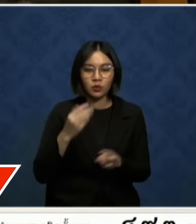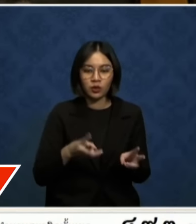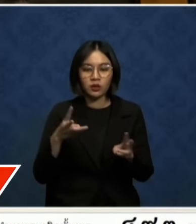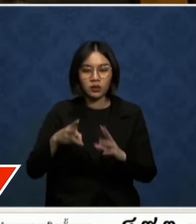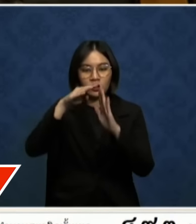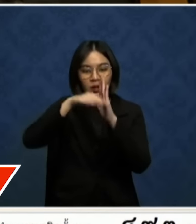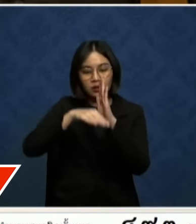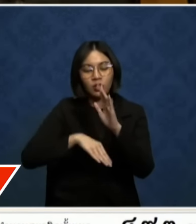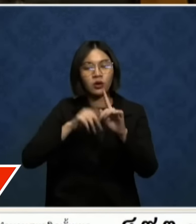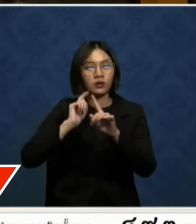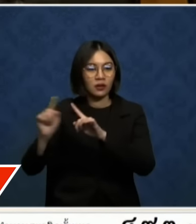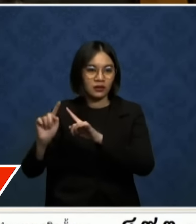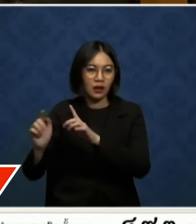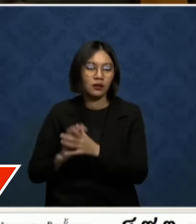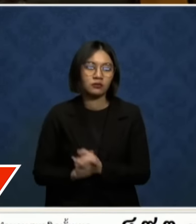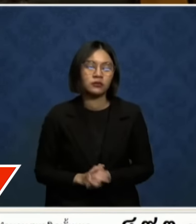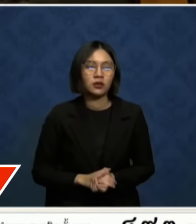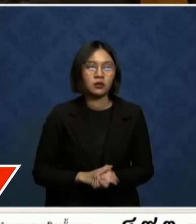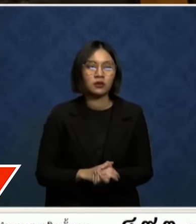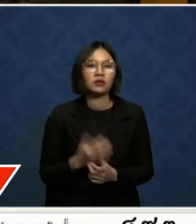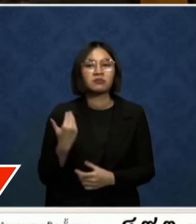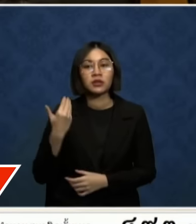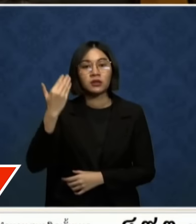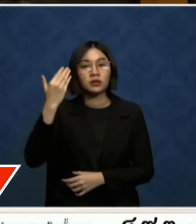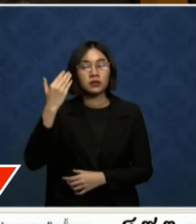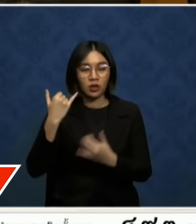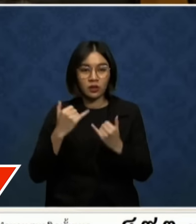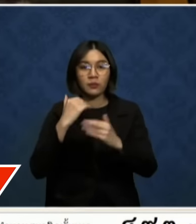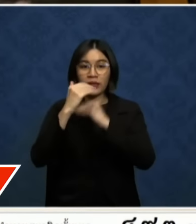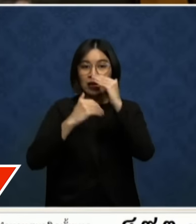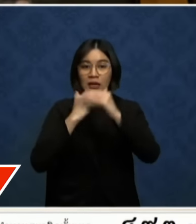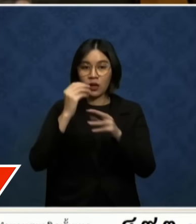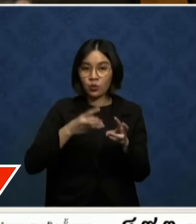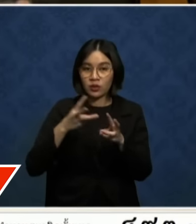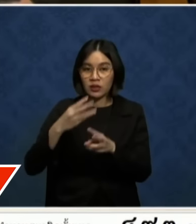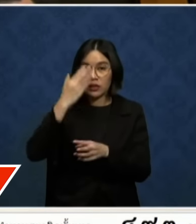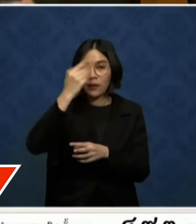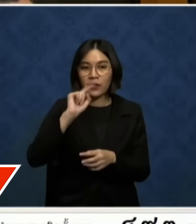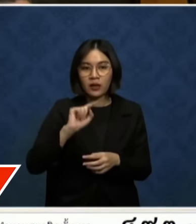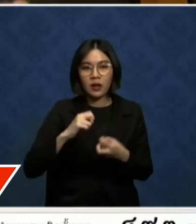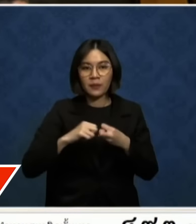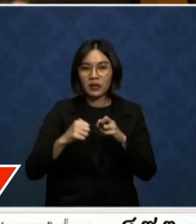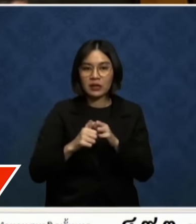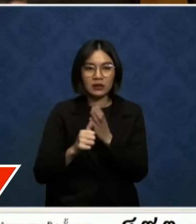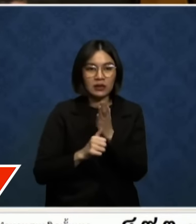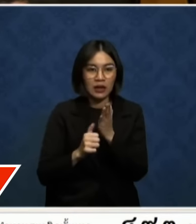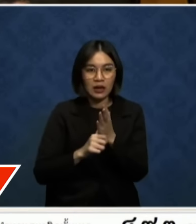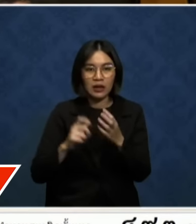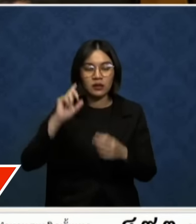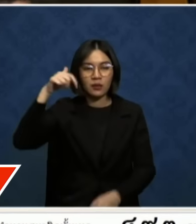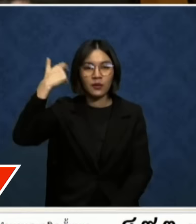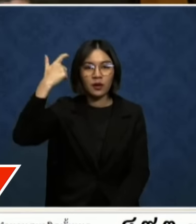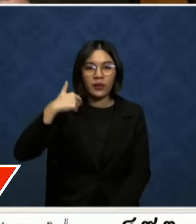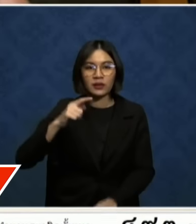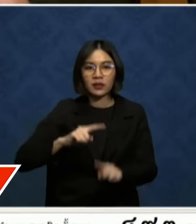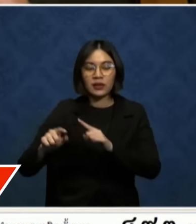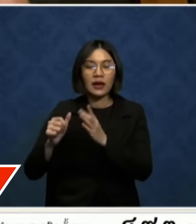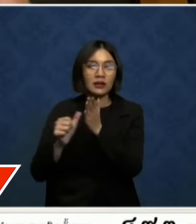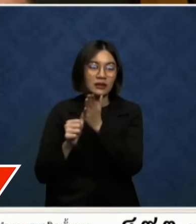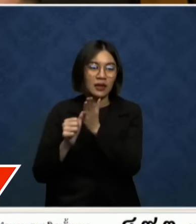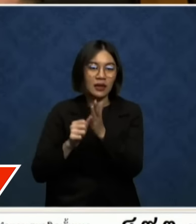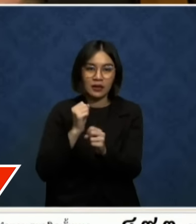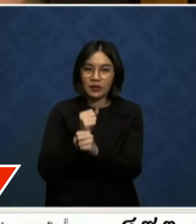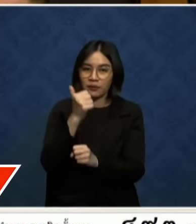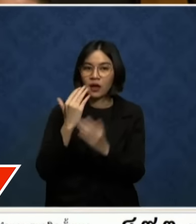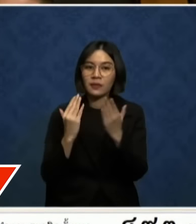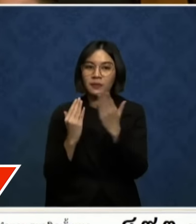ต่างๆนะครับมากกว่าที่เราใช้กันมาเพื่อที่จะทำให้การแก้ปัญหาที่เกิดขึ้นในเมียนมาเนี่ยสามารถที่จะแก้ไขได้อย่างส